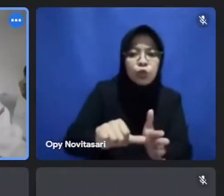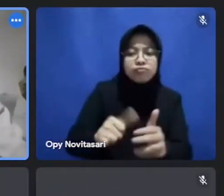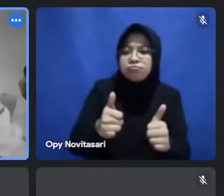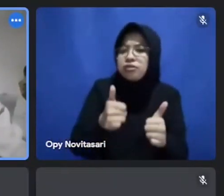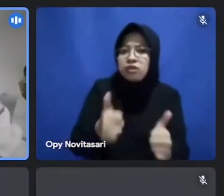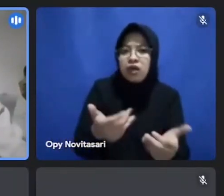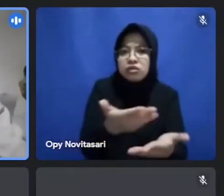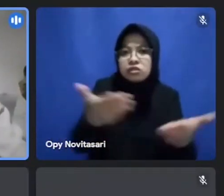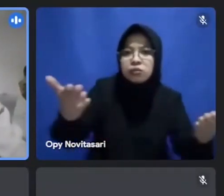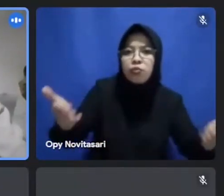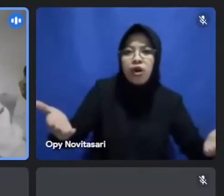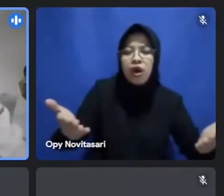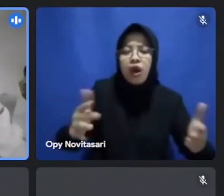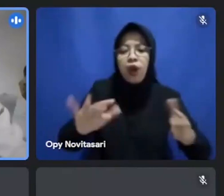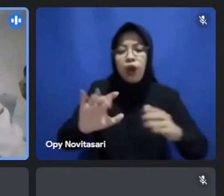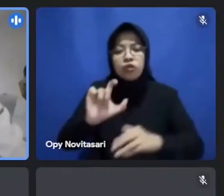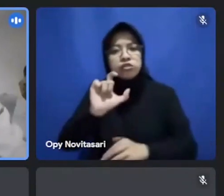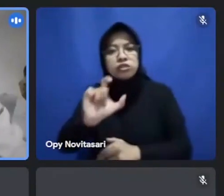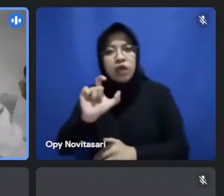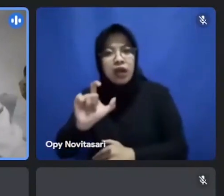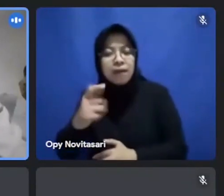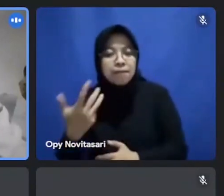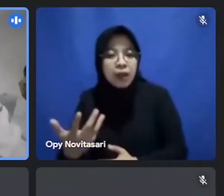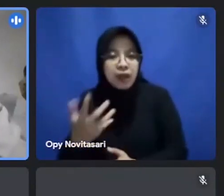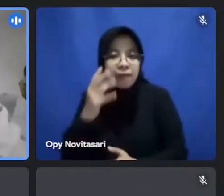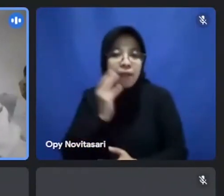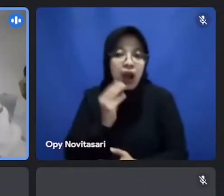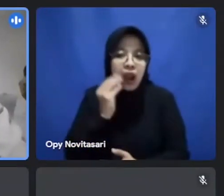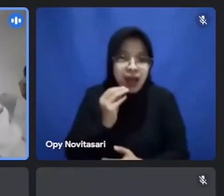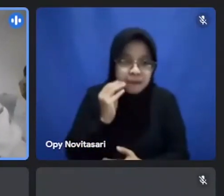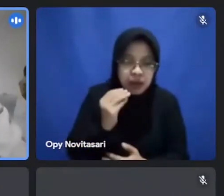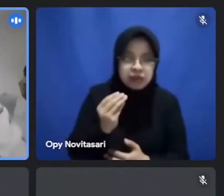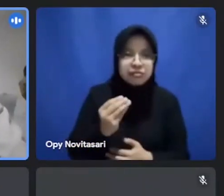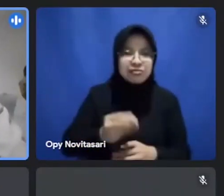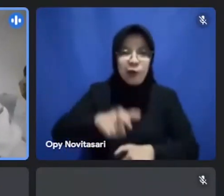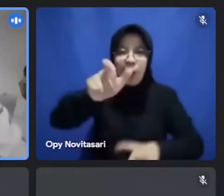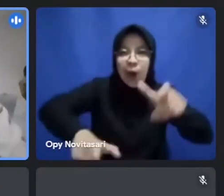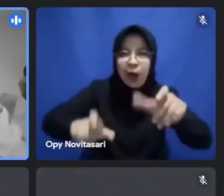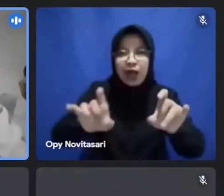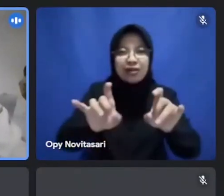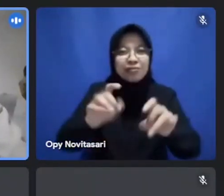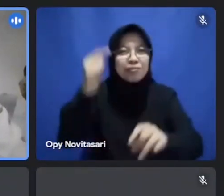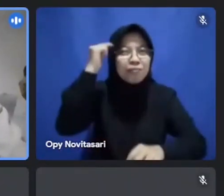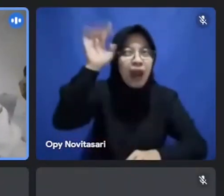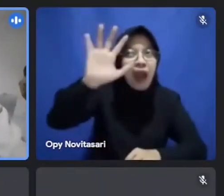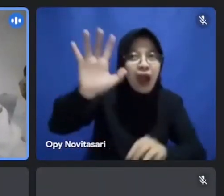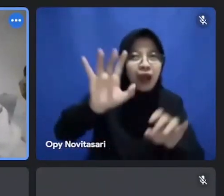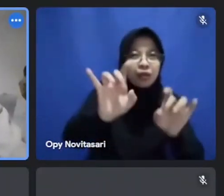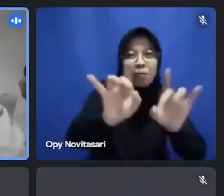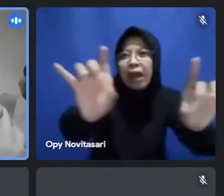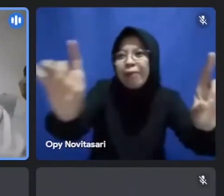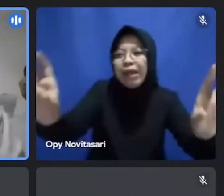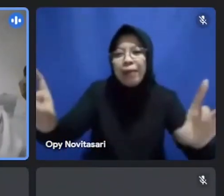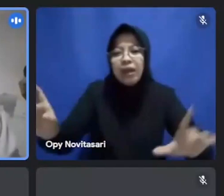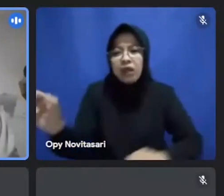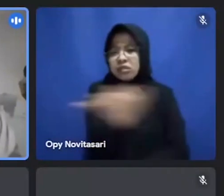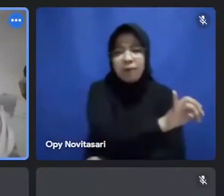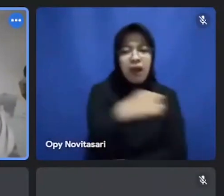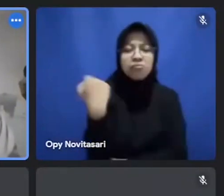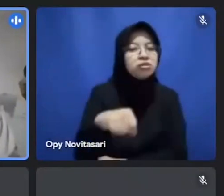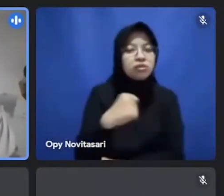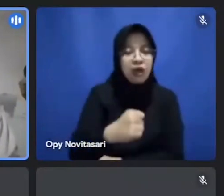untuk cara kita memahami bahwa persepsi Tiap orang itu benar-benar berbeda dan bagaimana cara mereka menerima